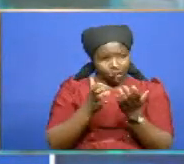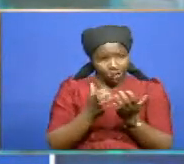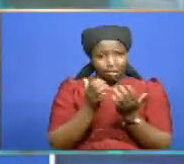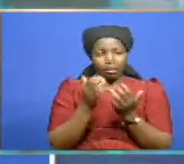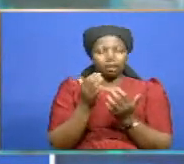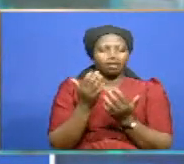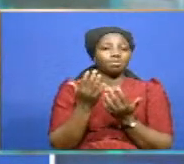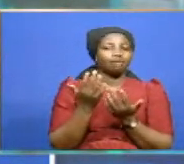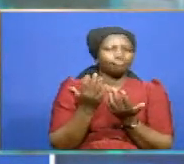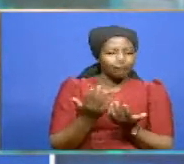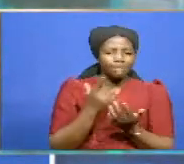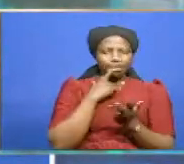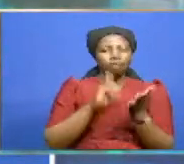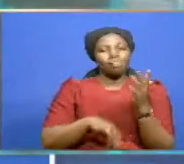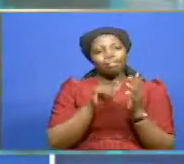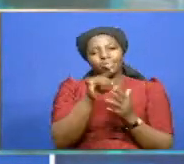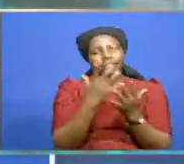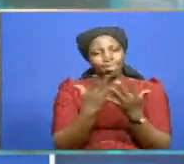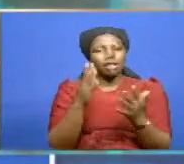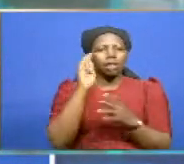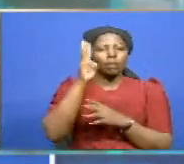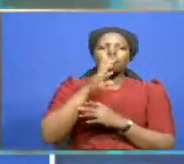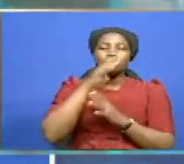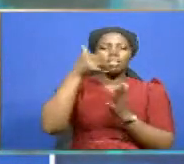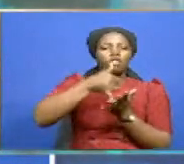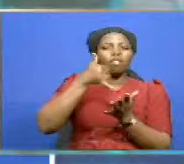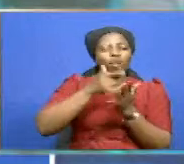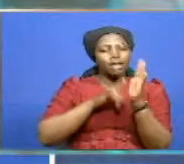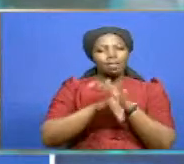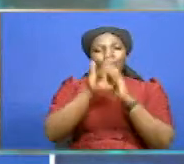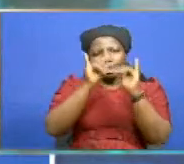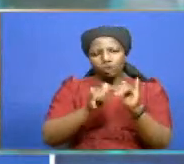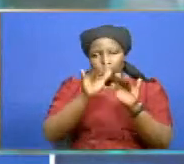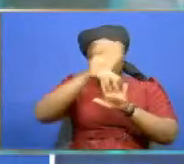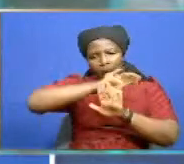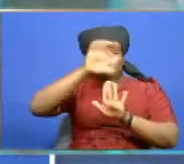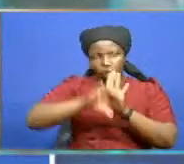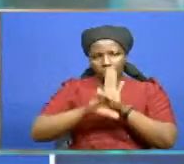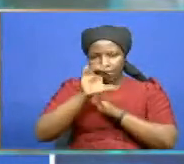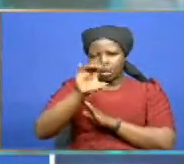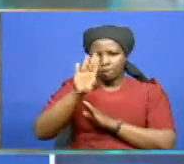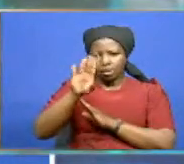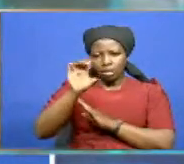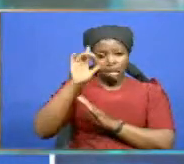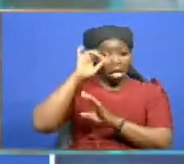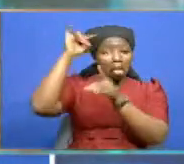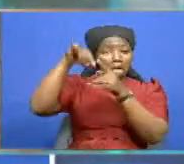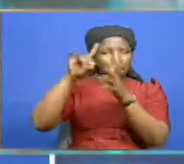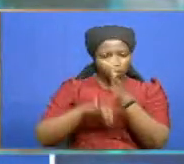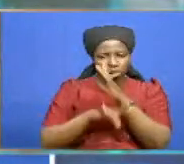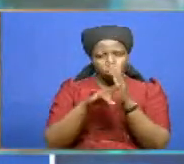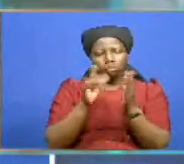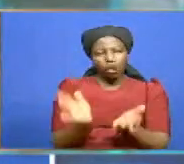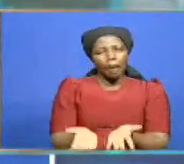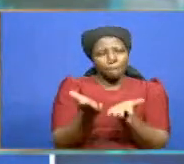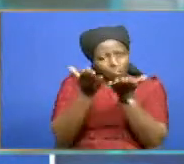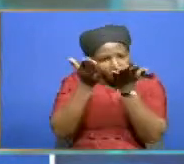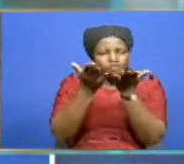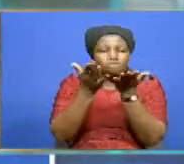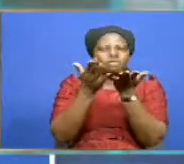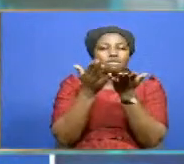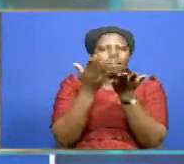vifaa hivyo vitajumuishwa kwenye mtaala mpya wa elimu wa CBC kama sehemu ya juhudi ya kuboresha upatikanaji wa